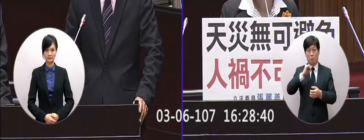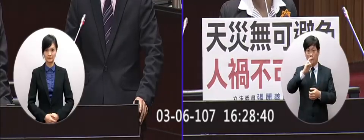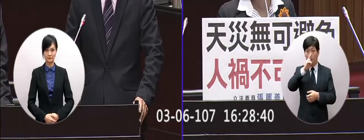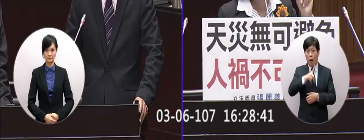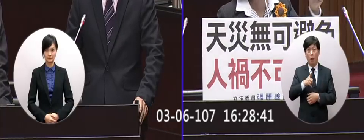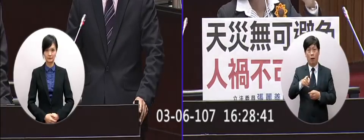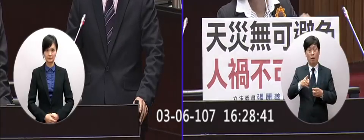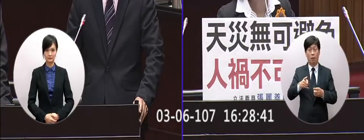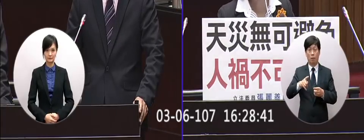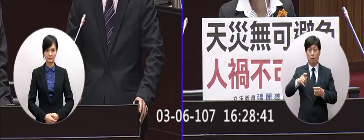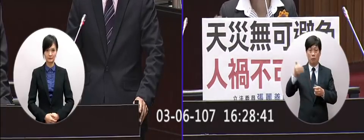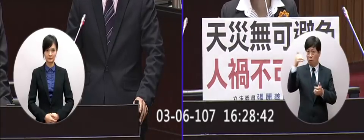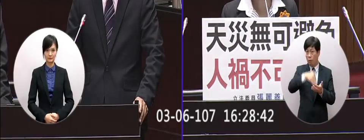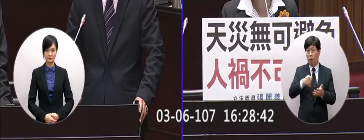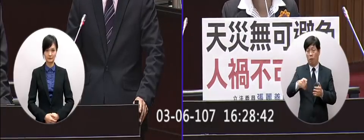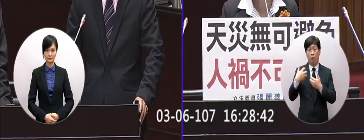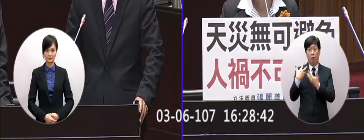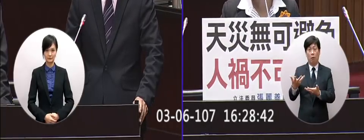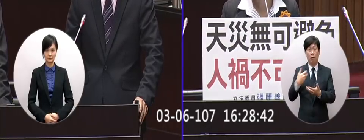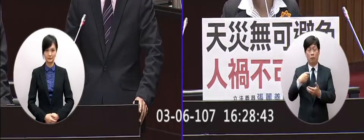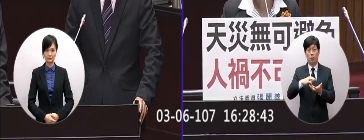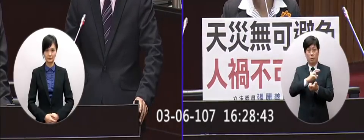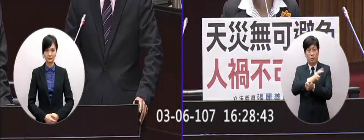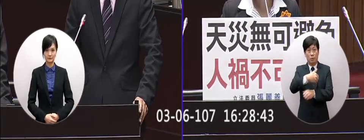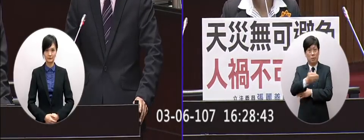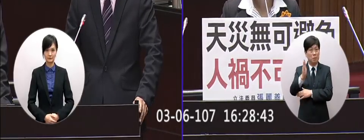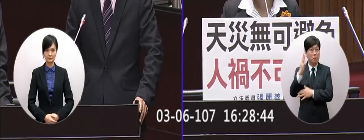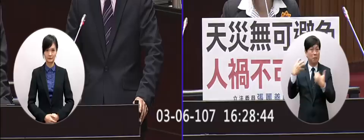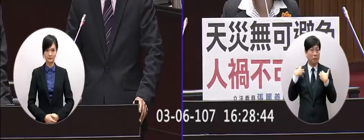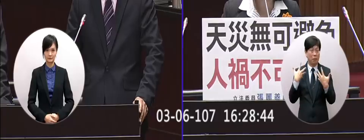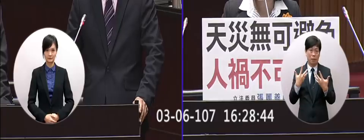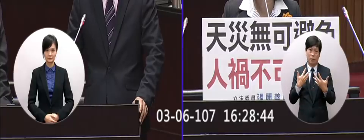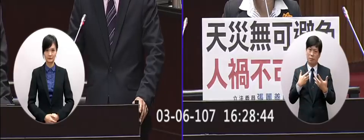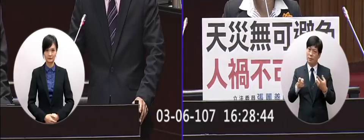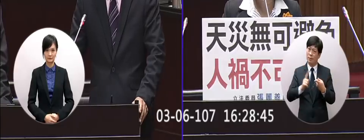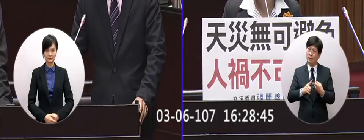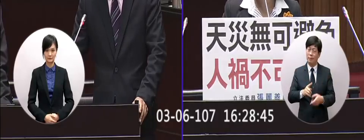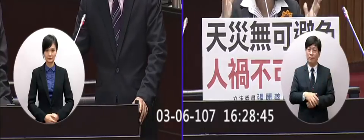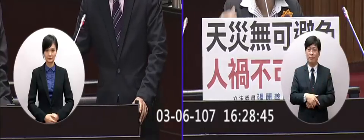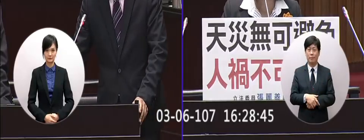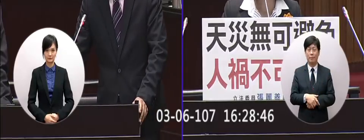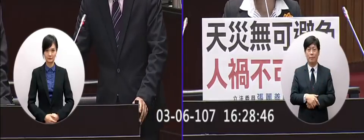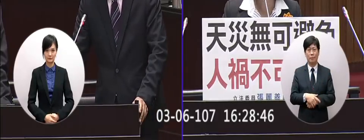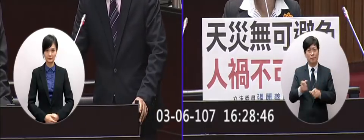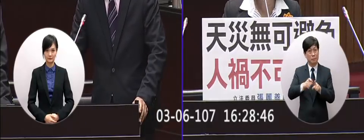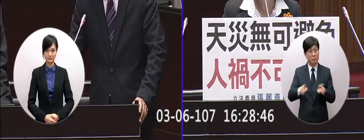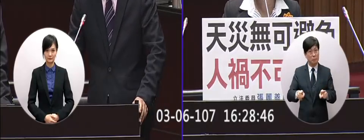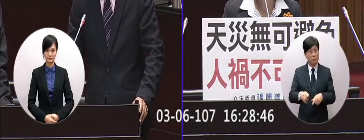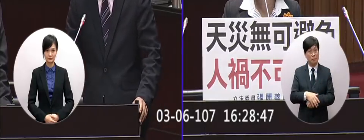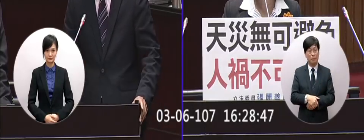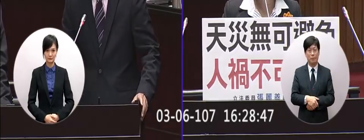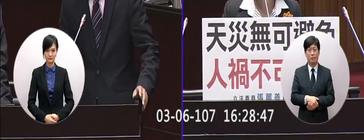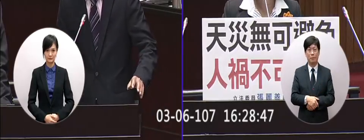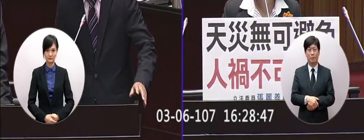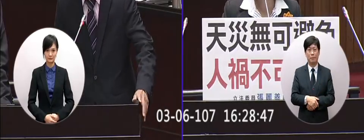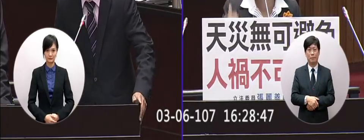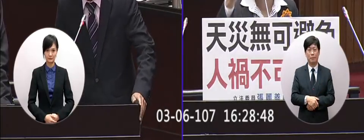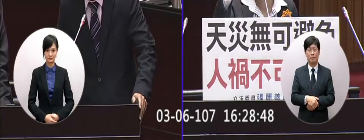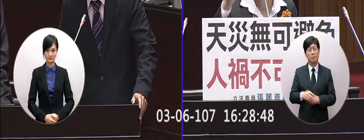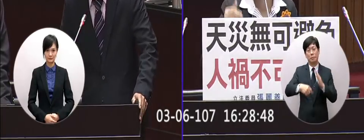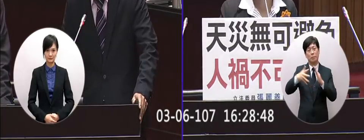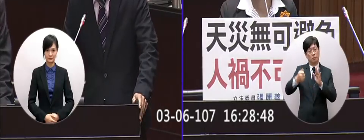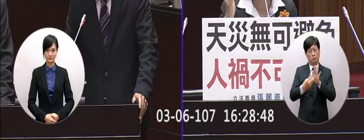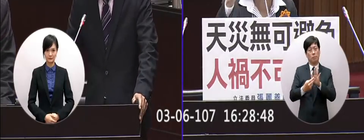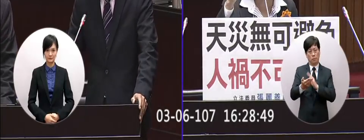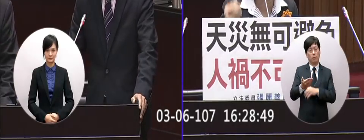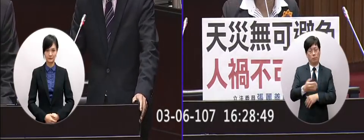事情，要云林县政府来擦屁股，这样对吗？公平吗？院长